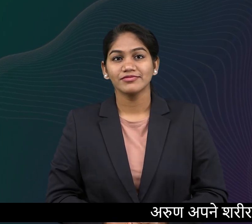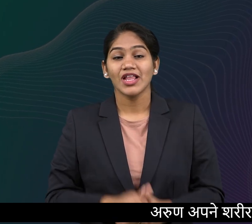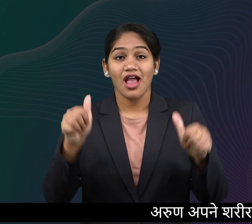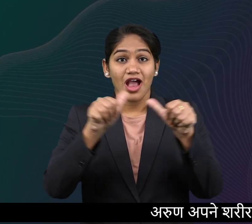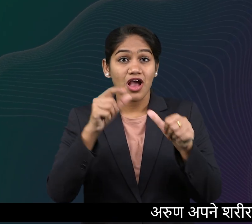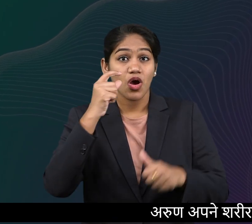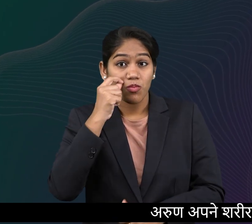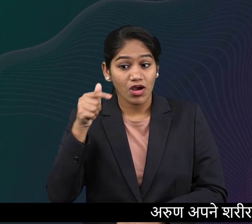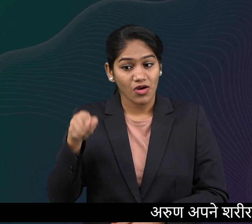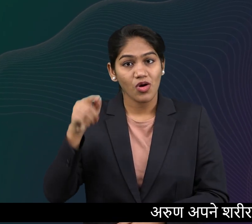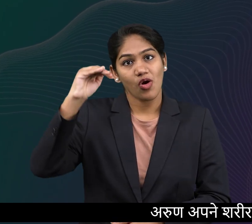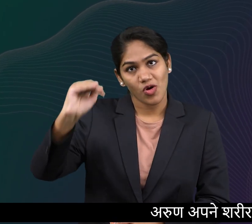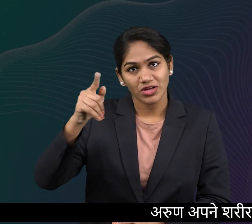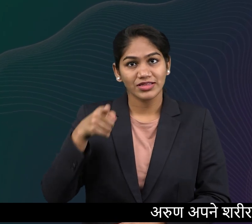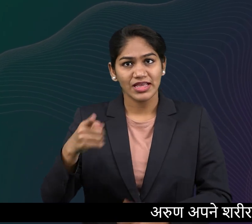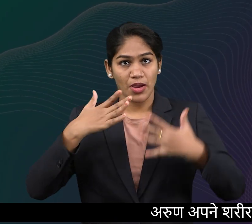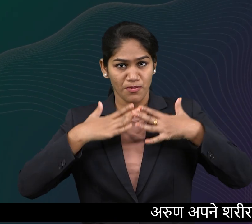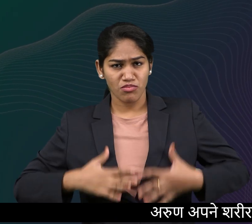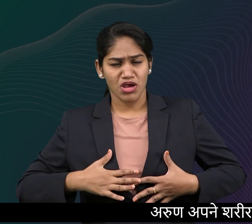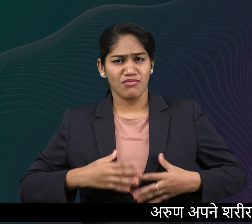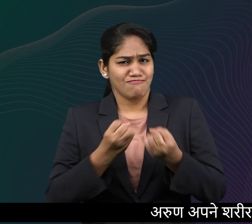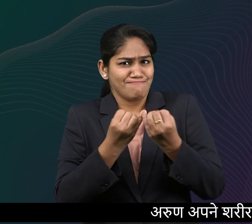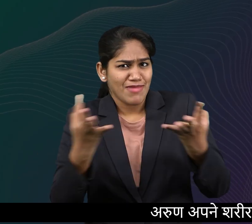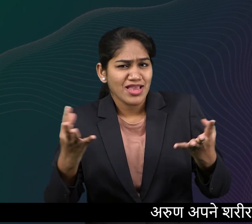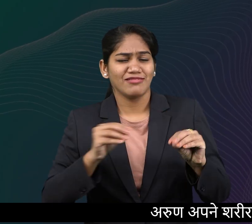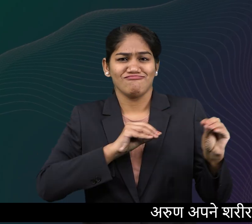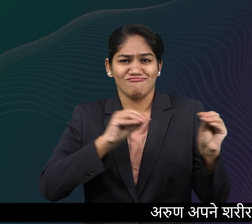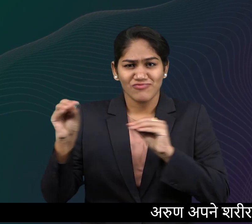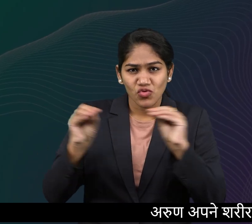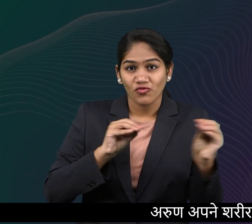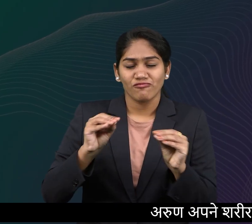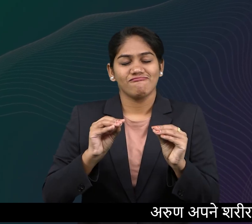अरुण अपने शरीर को कई तरीकों से हिला रहा है।